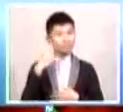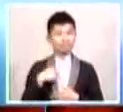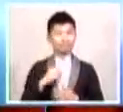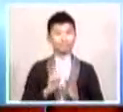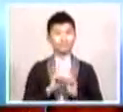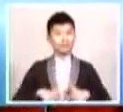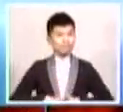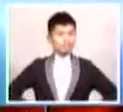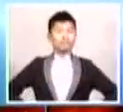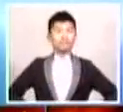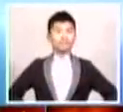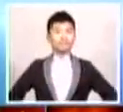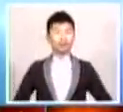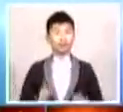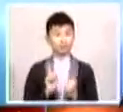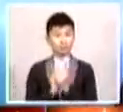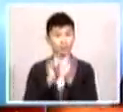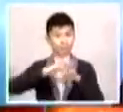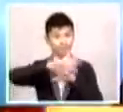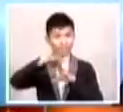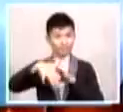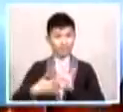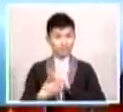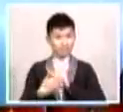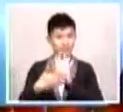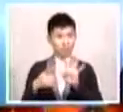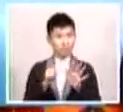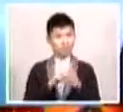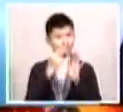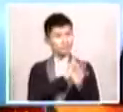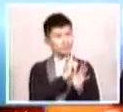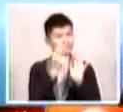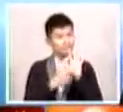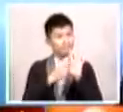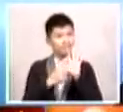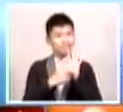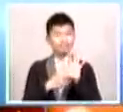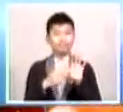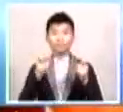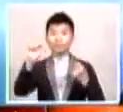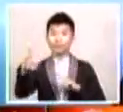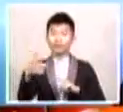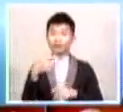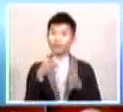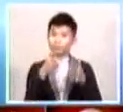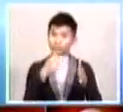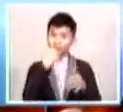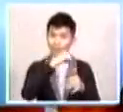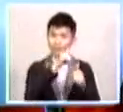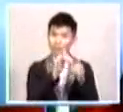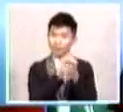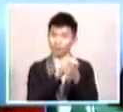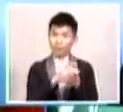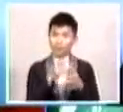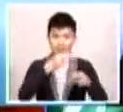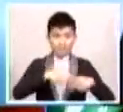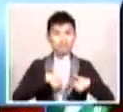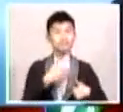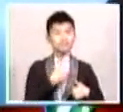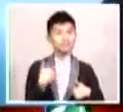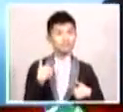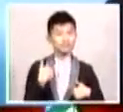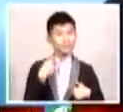对全球体制有独特的理解，也由于我对台湾人民有独特的信心。我一直认为